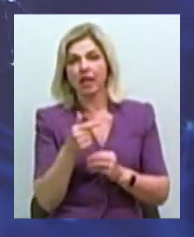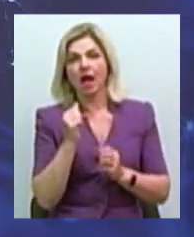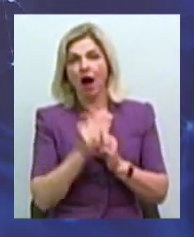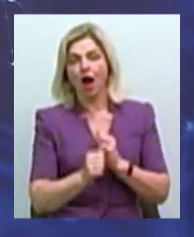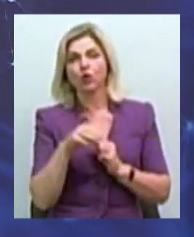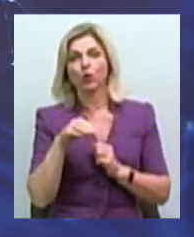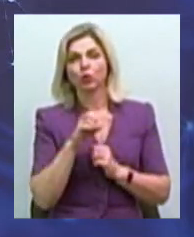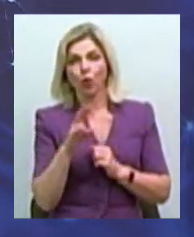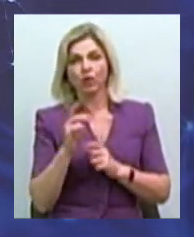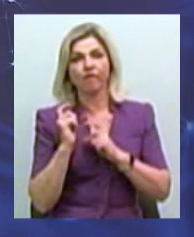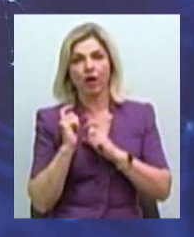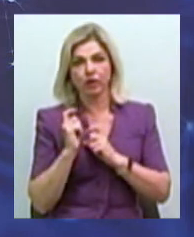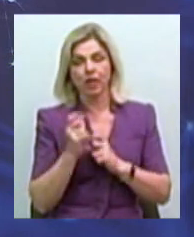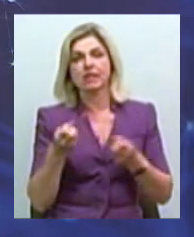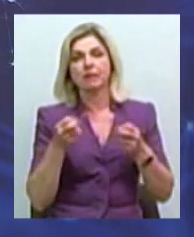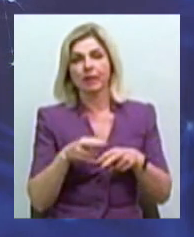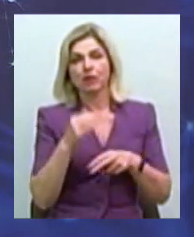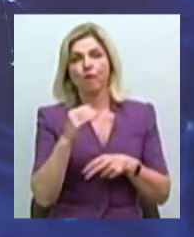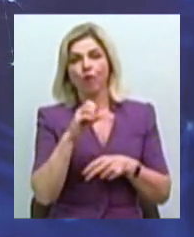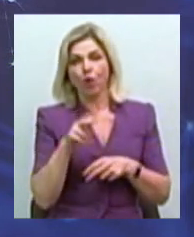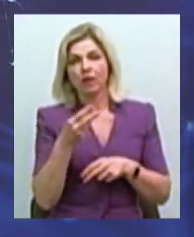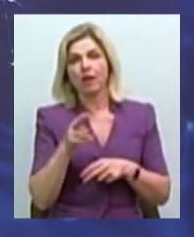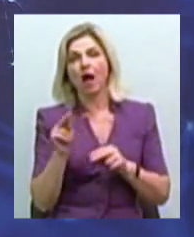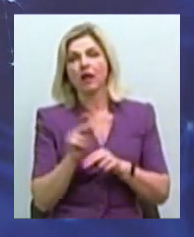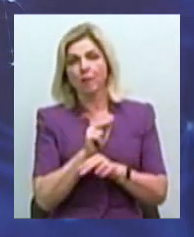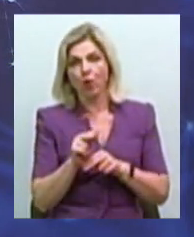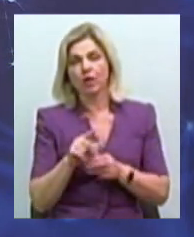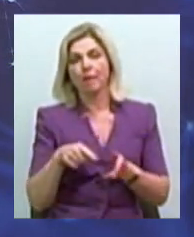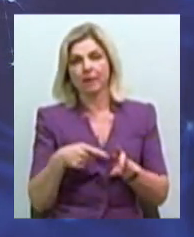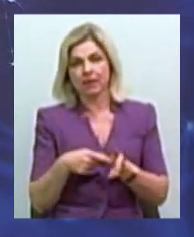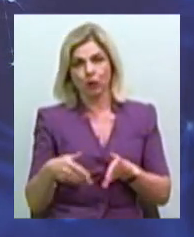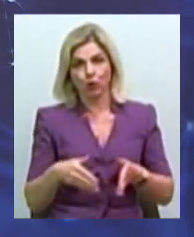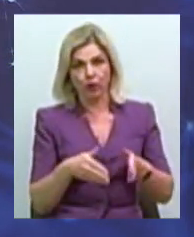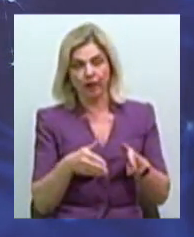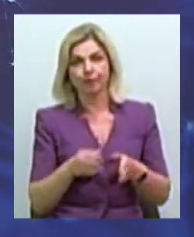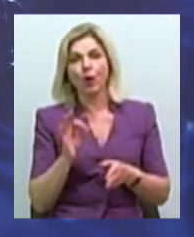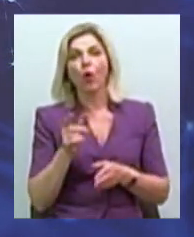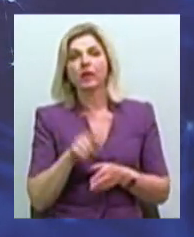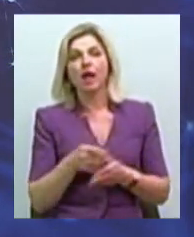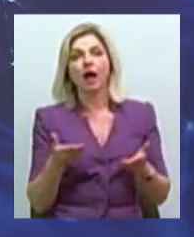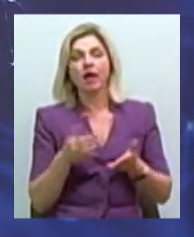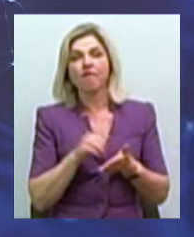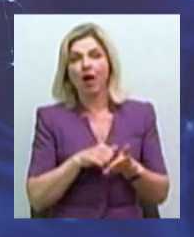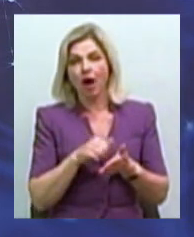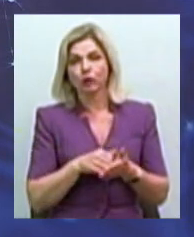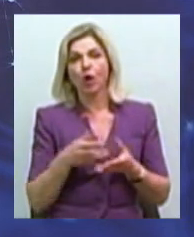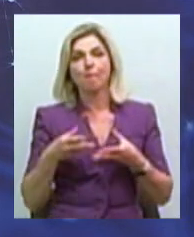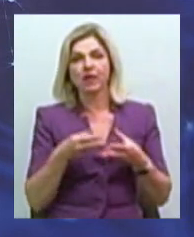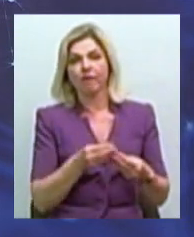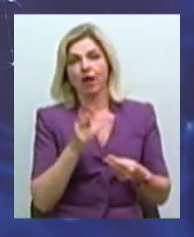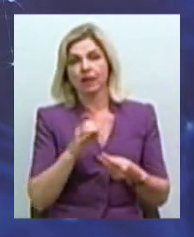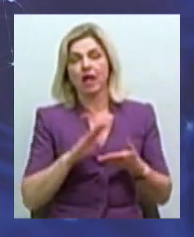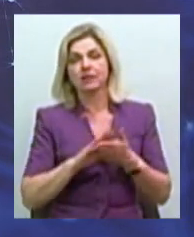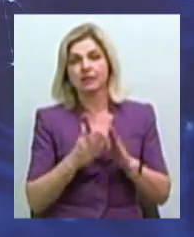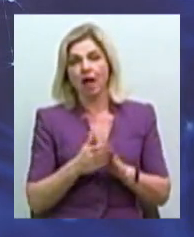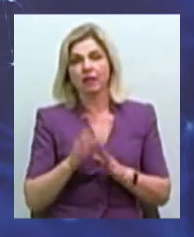тонни вантажів до спецфонду для ремонту міських доріг. Отже, про те, які фактори впливають на стан миколаївських доріг